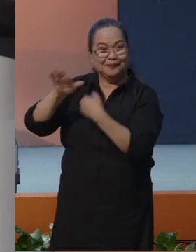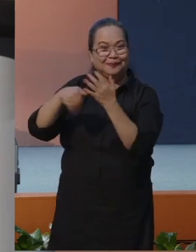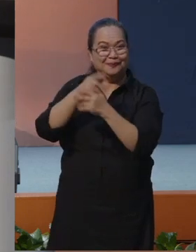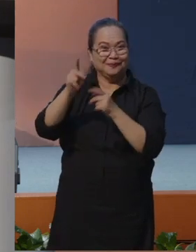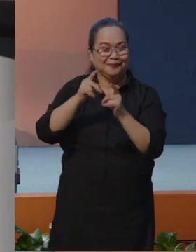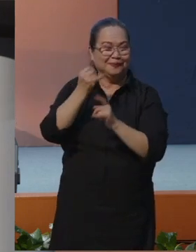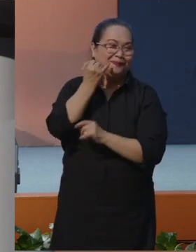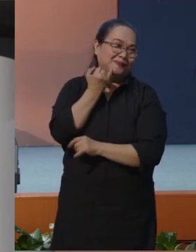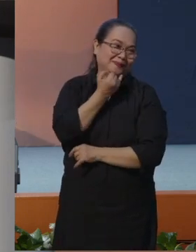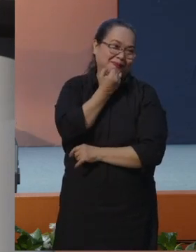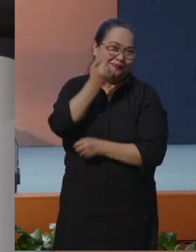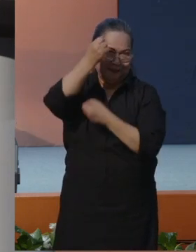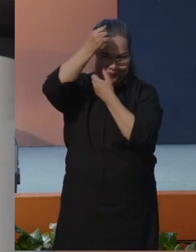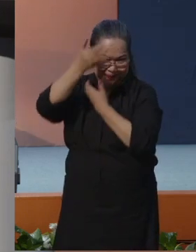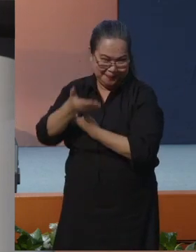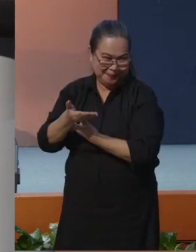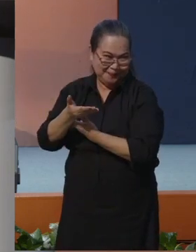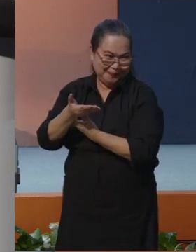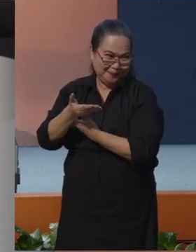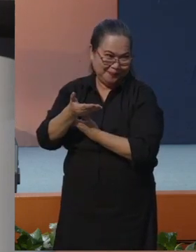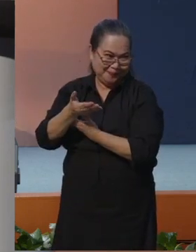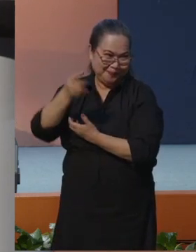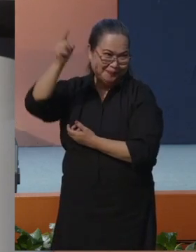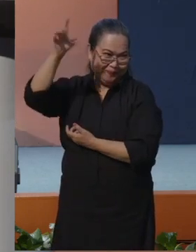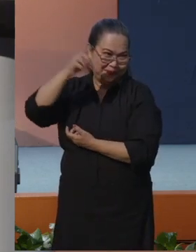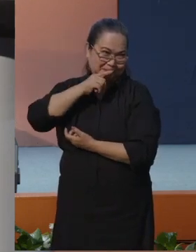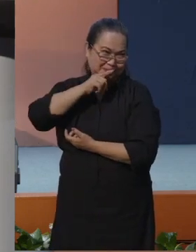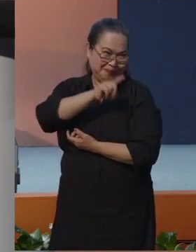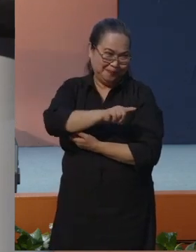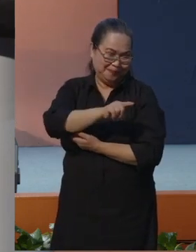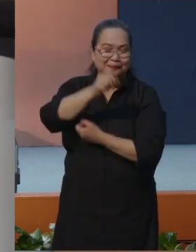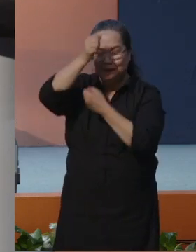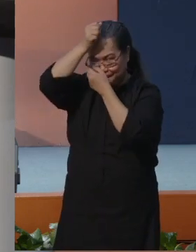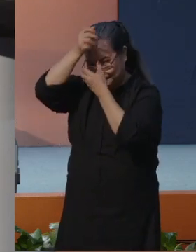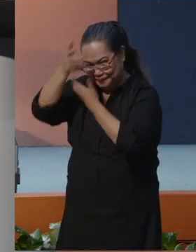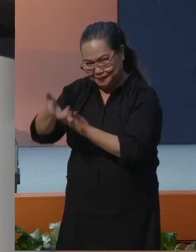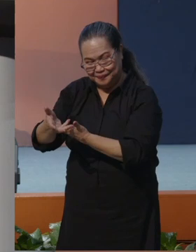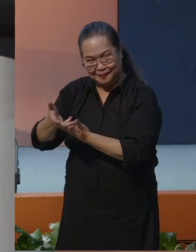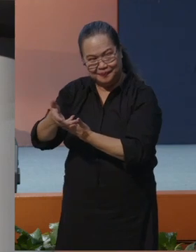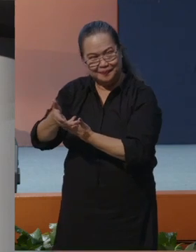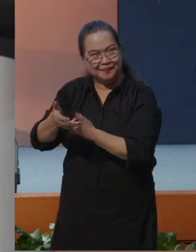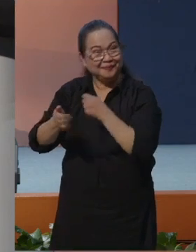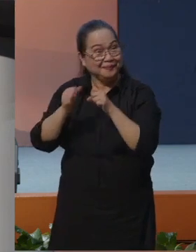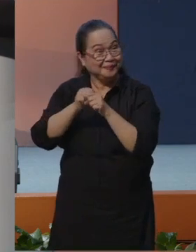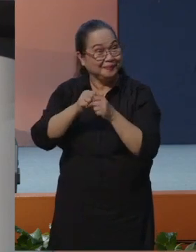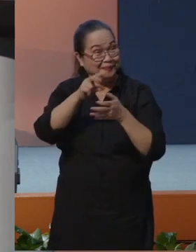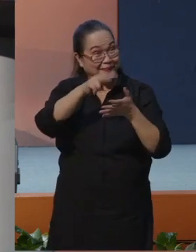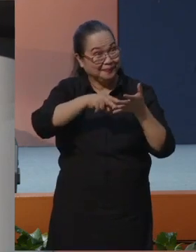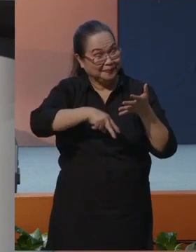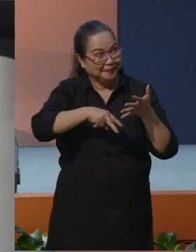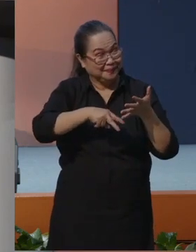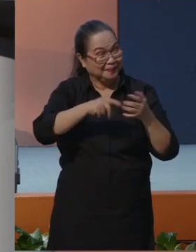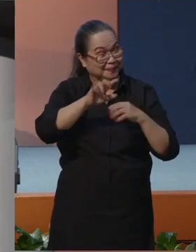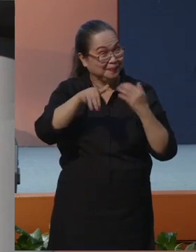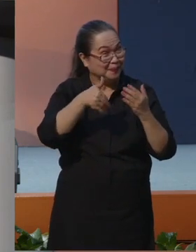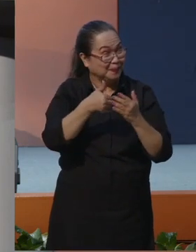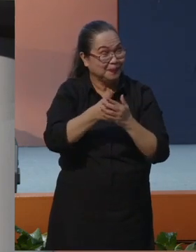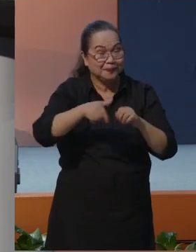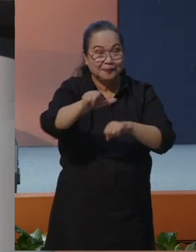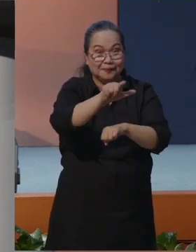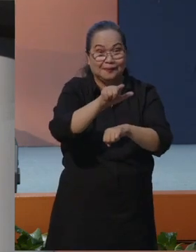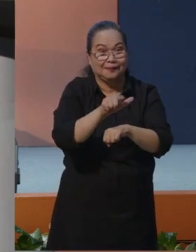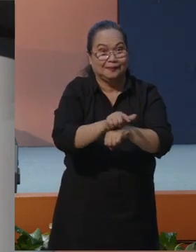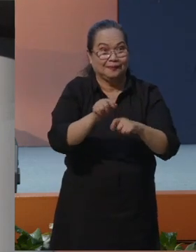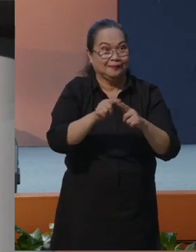Israel sa utos niya sa kanila. Sa Joshua 10:40, nabasa natin kanina, so Joshua struck the whole land,